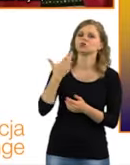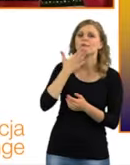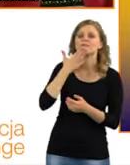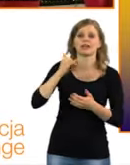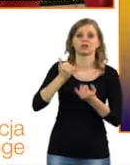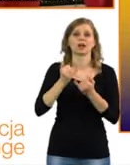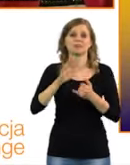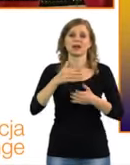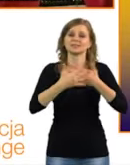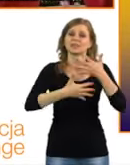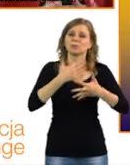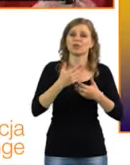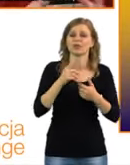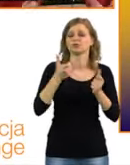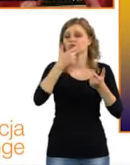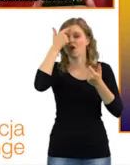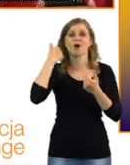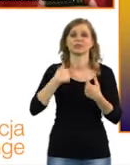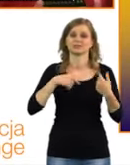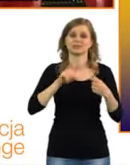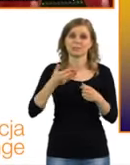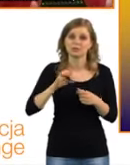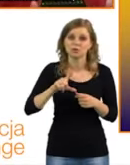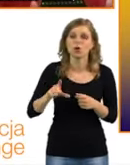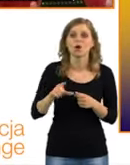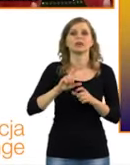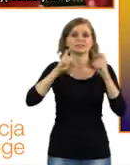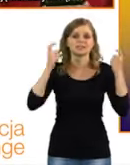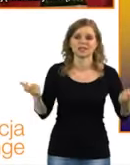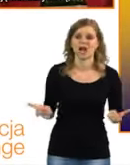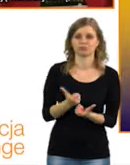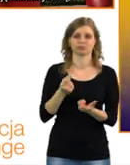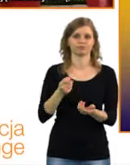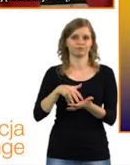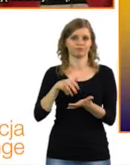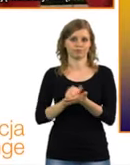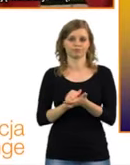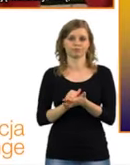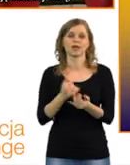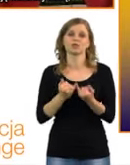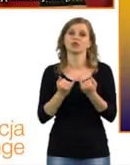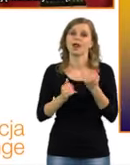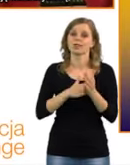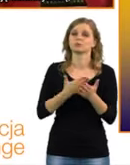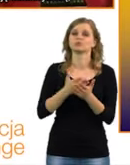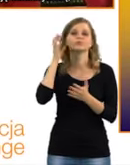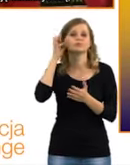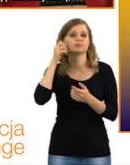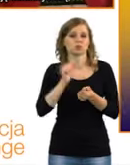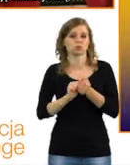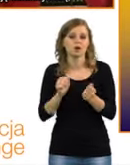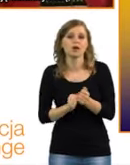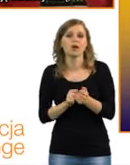to już, zaburzają funkcjonowanie całości. Jeśli włączymy do naszej